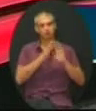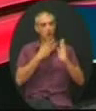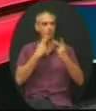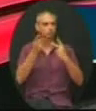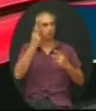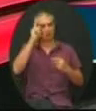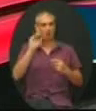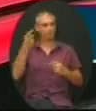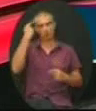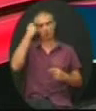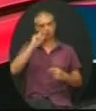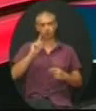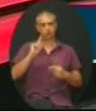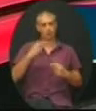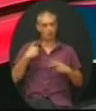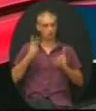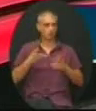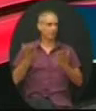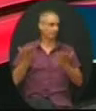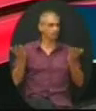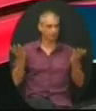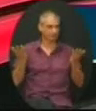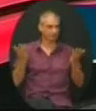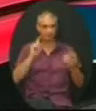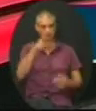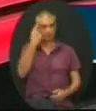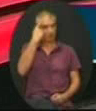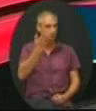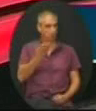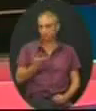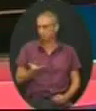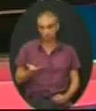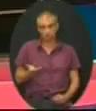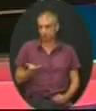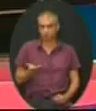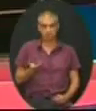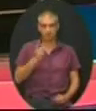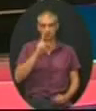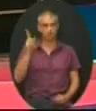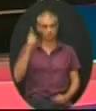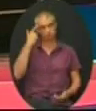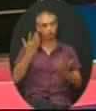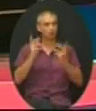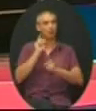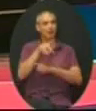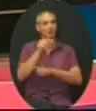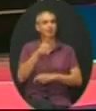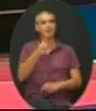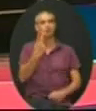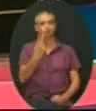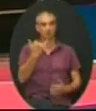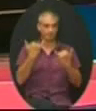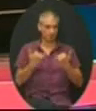שלו. אני לא יודעת למה הוא חושב שלא היינו מאפשרים לו. אולי אתה יודע. לא, דווקא הוא שוקל להופיע גם בערוץ 2